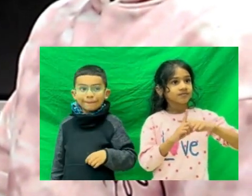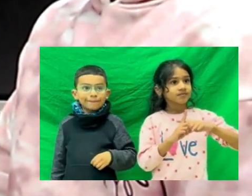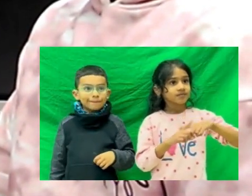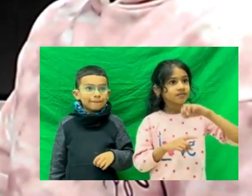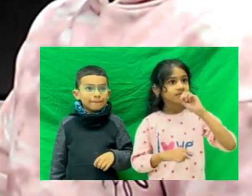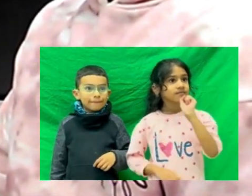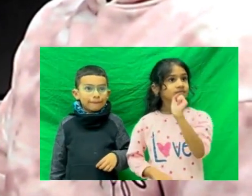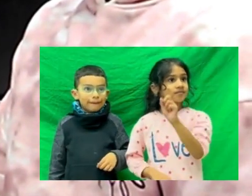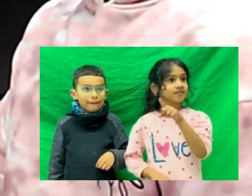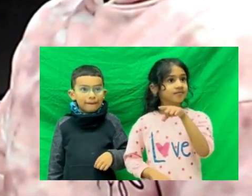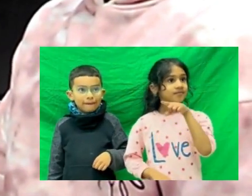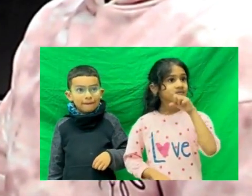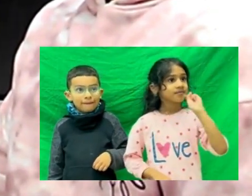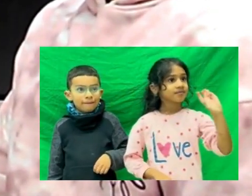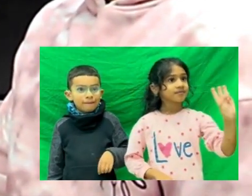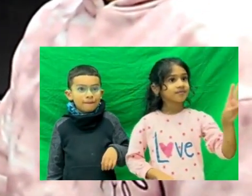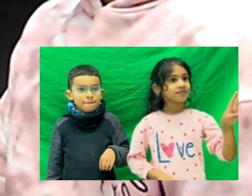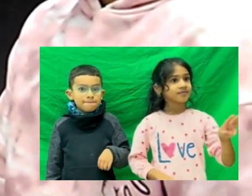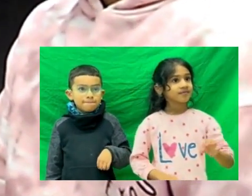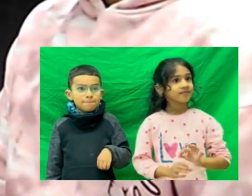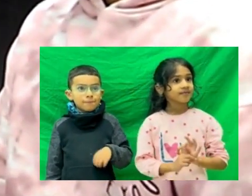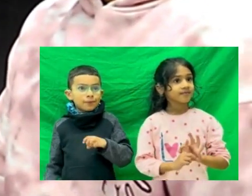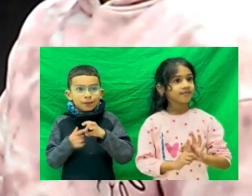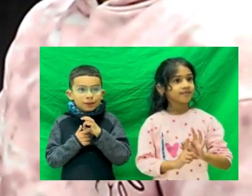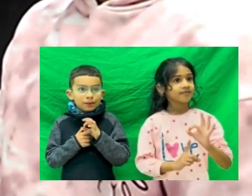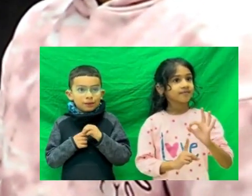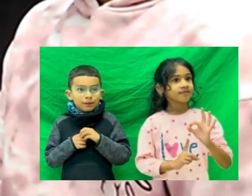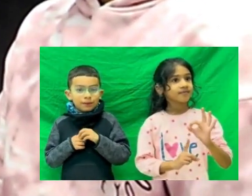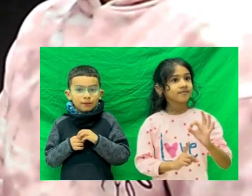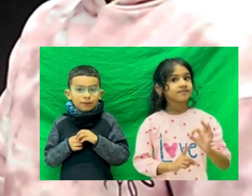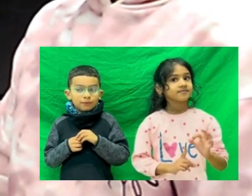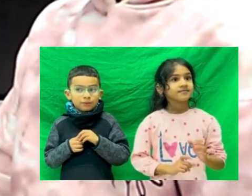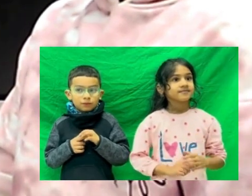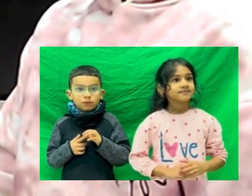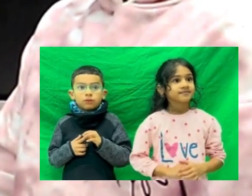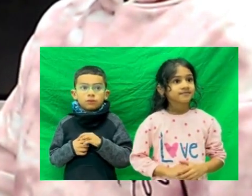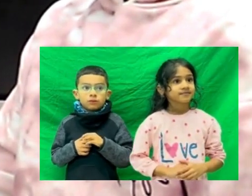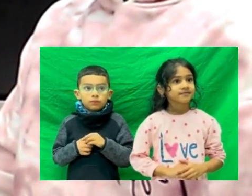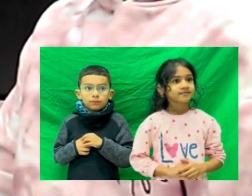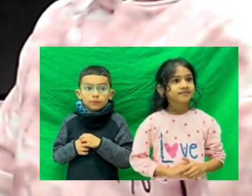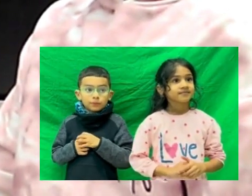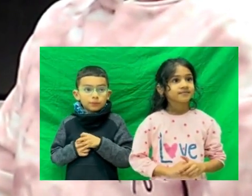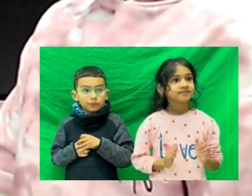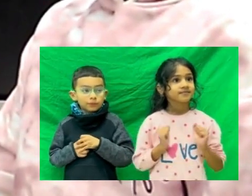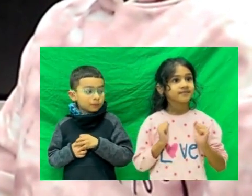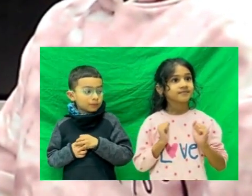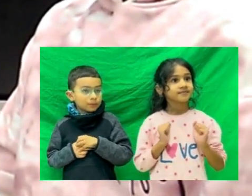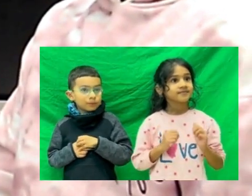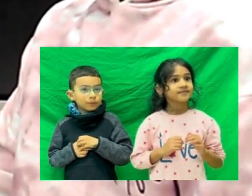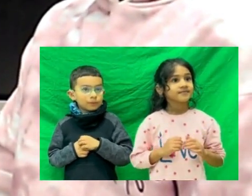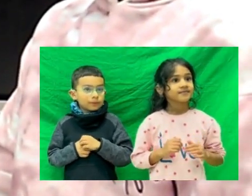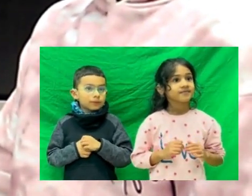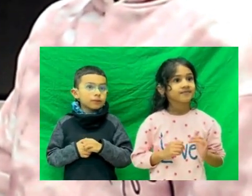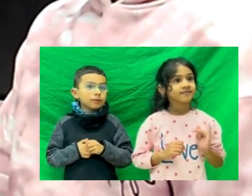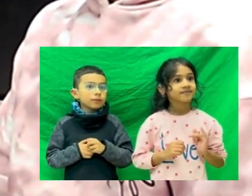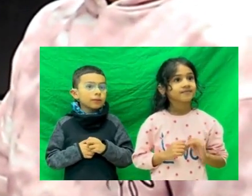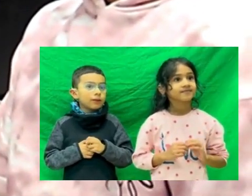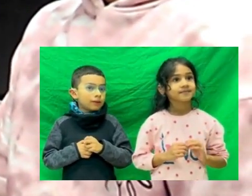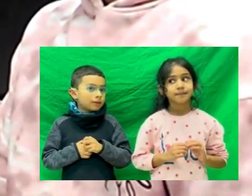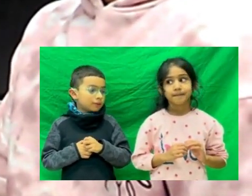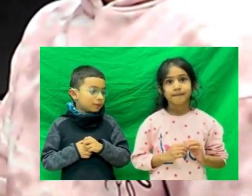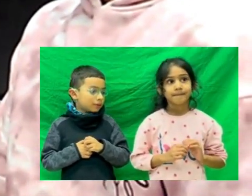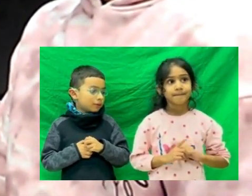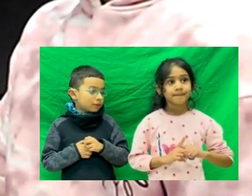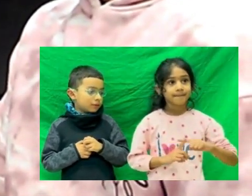maksimoa 13 gradutara iritsiko da. Beraz fresko egingo du